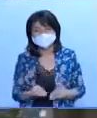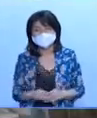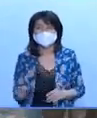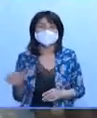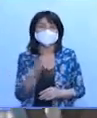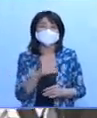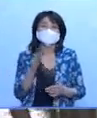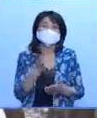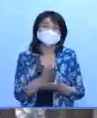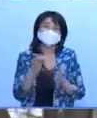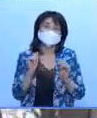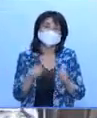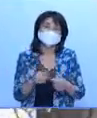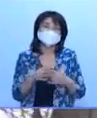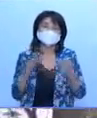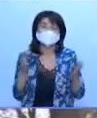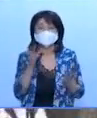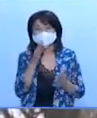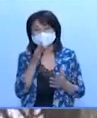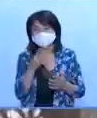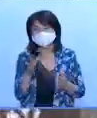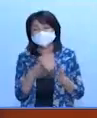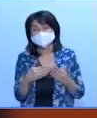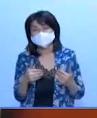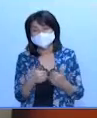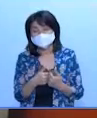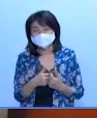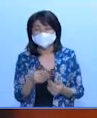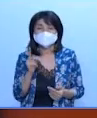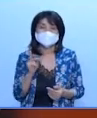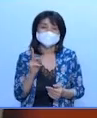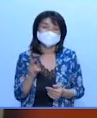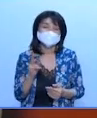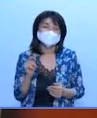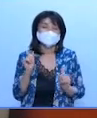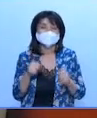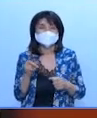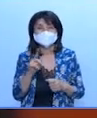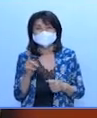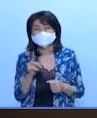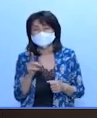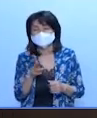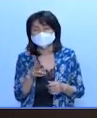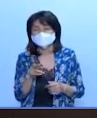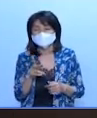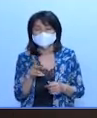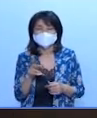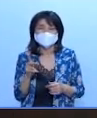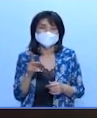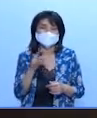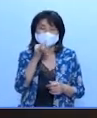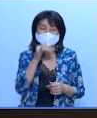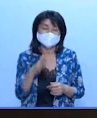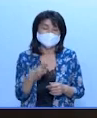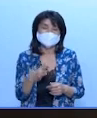Теперь у всех появилась возможность больше времени провести с семьей. Кто-то может сделать то, до чего, так скажем, не доходили руки, или раскрыть